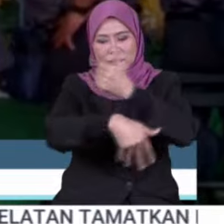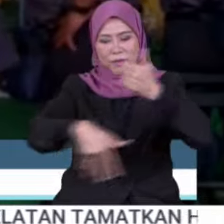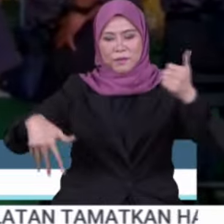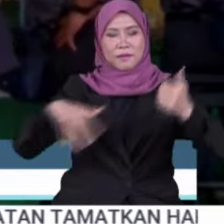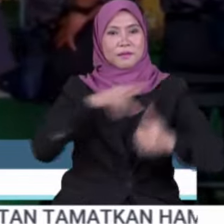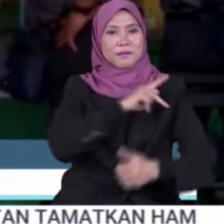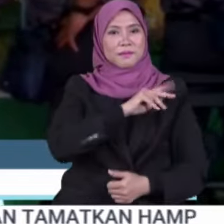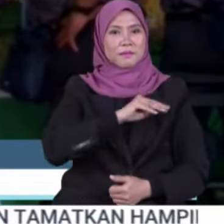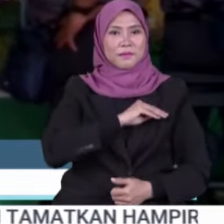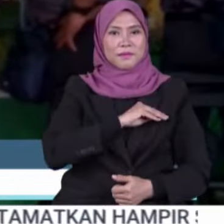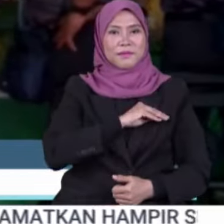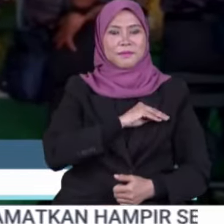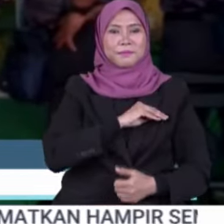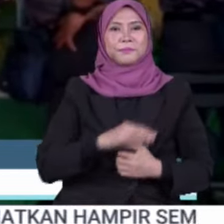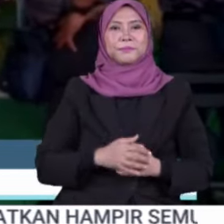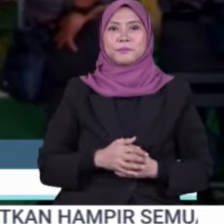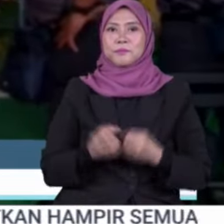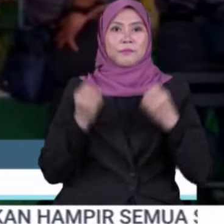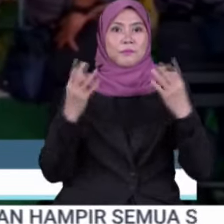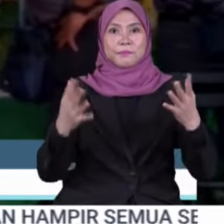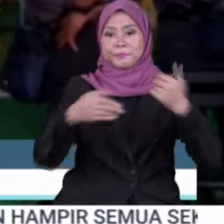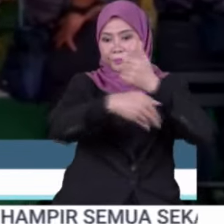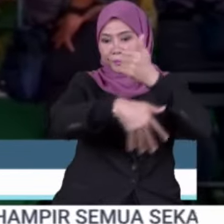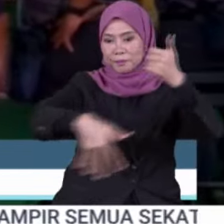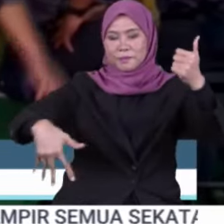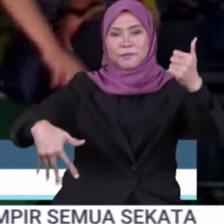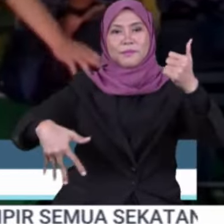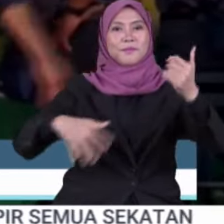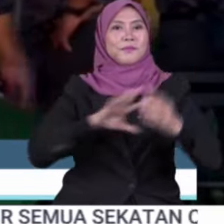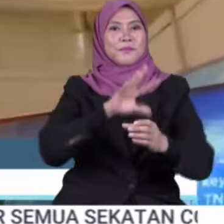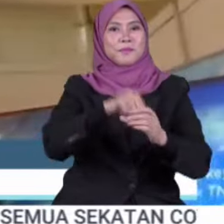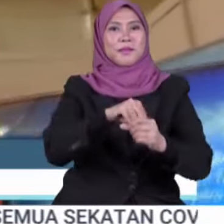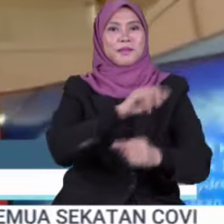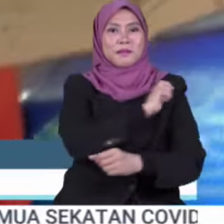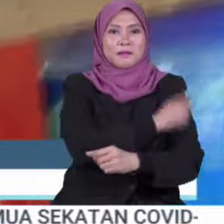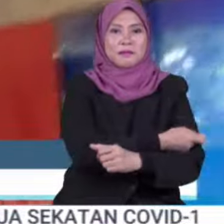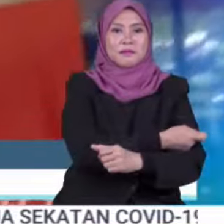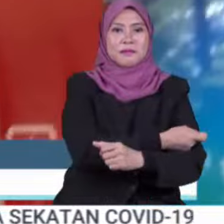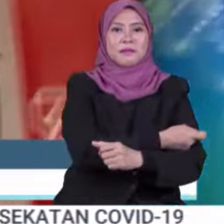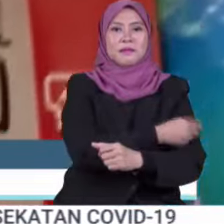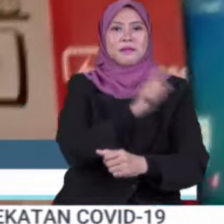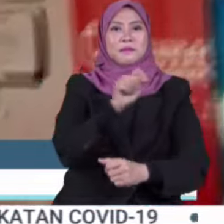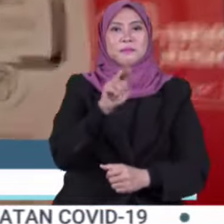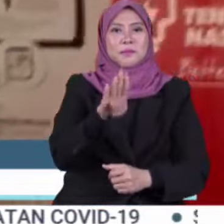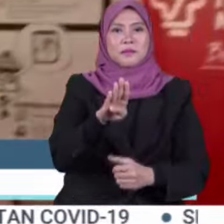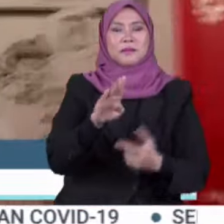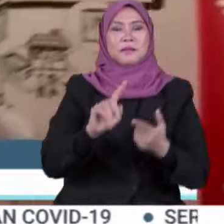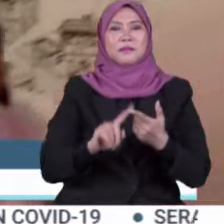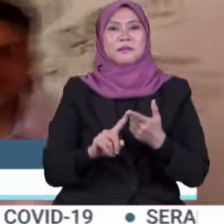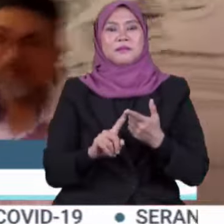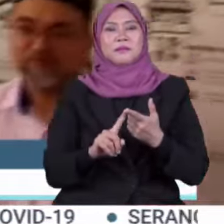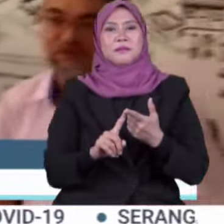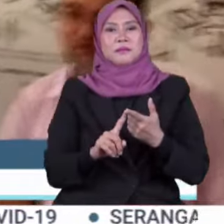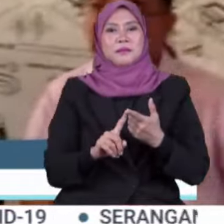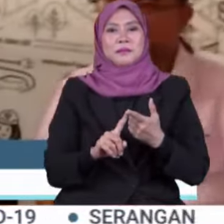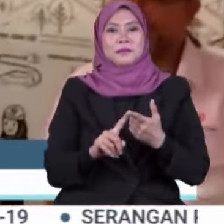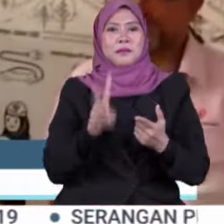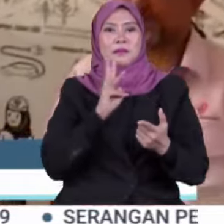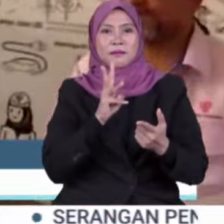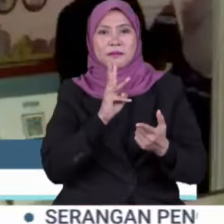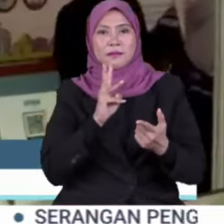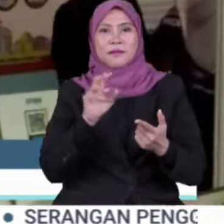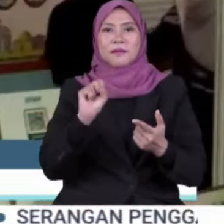kementerian. Kita ada bawa banyak bawah agensi bawah kementerian seperti yang melibatkan tenaga, suraya tenaga, kita ada TMB, melibatkan air,